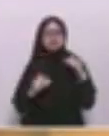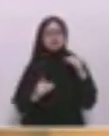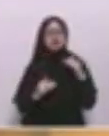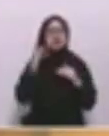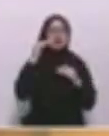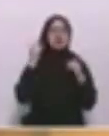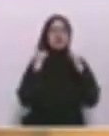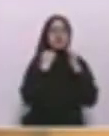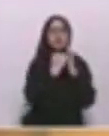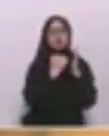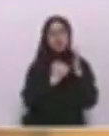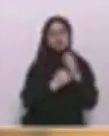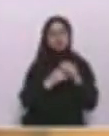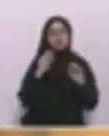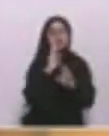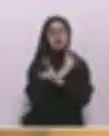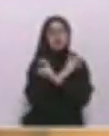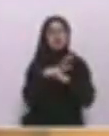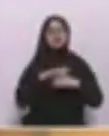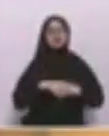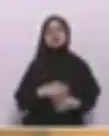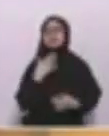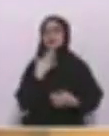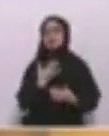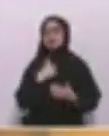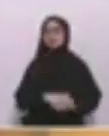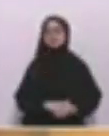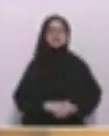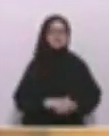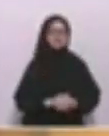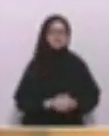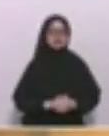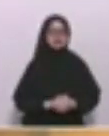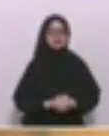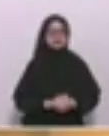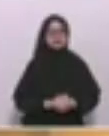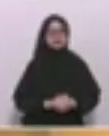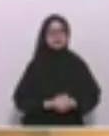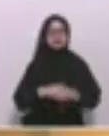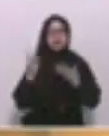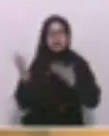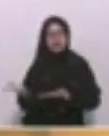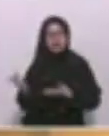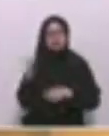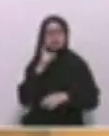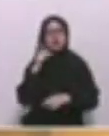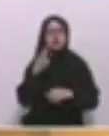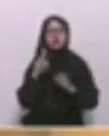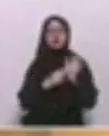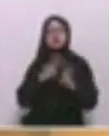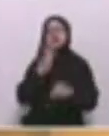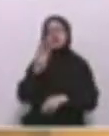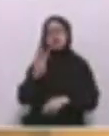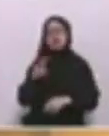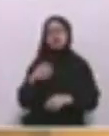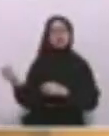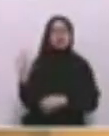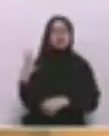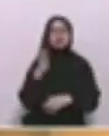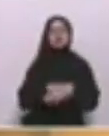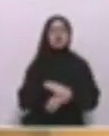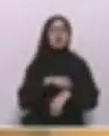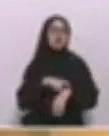Kabupaten W habis terima kasih dan selanjutnya kami persilakan kepada calon Bupati nomor urut 3 untuk menanggapi